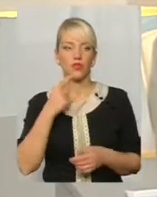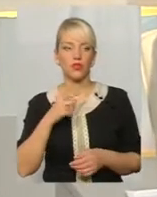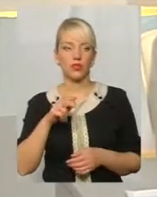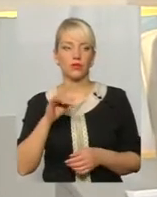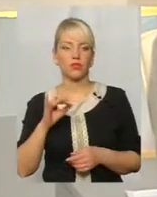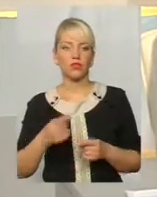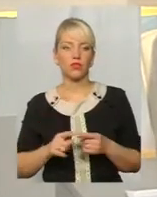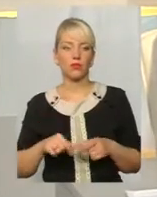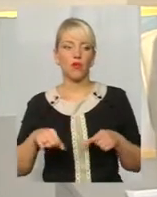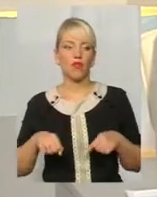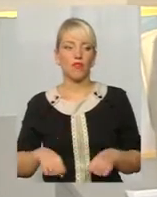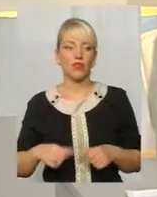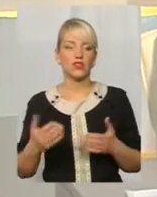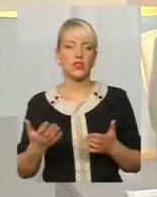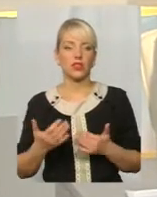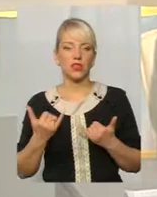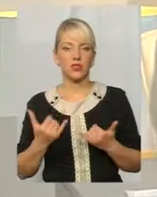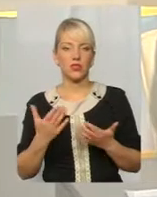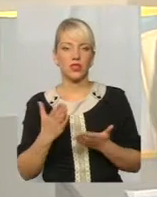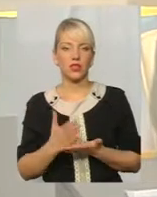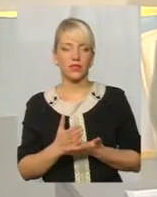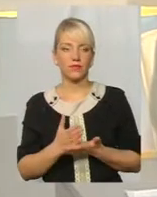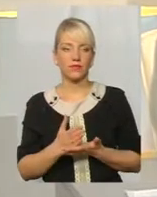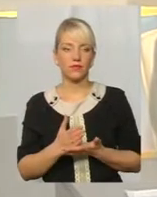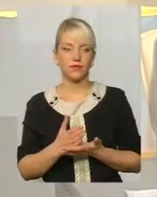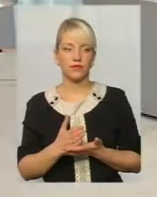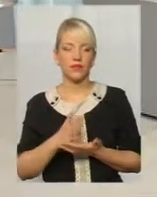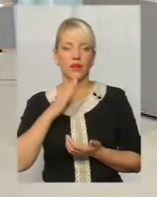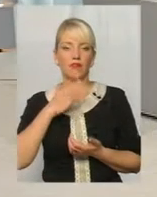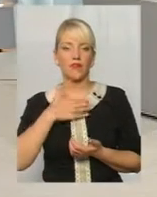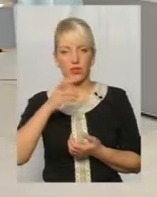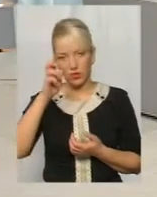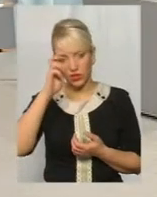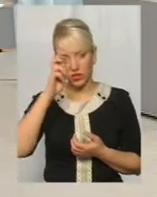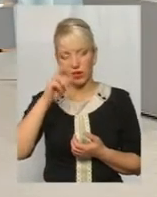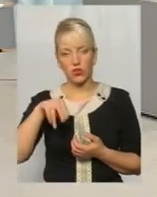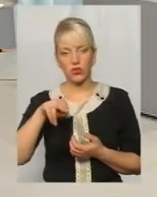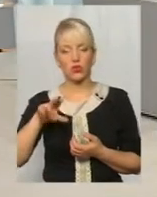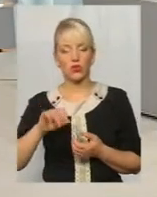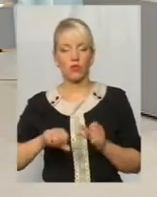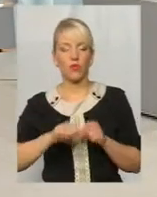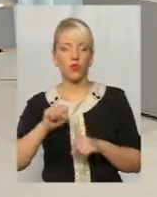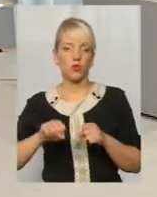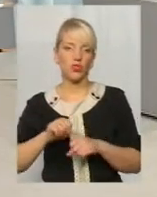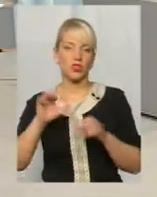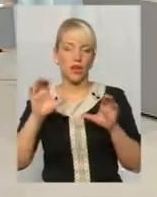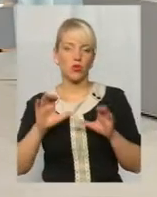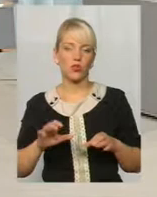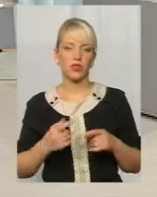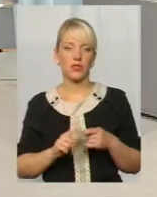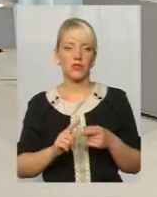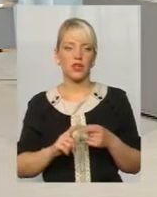власне оті повноваження, які на сьогодні є в нашій державі щодо порушення законодавства в